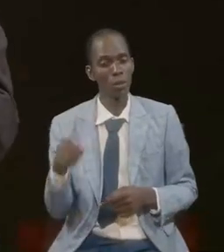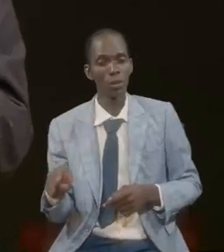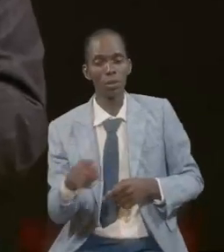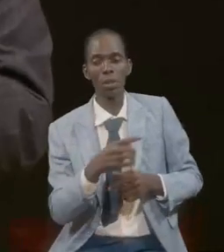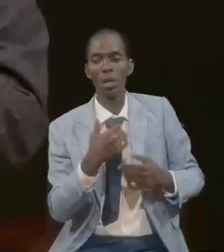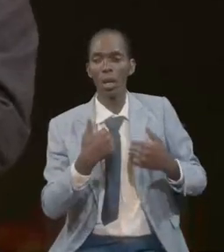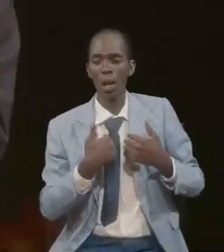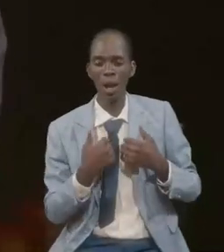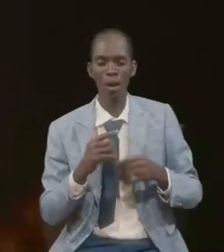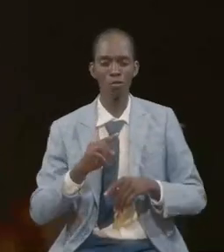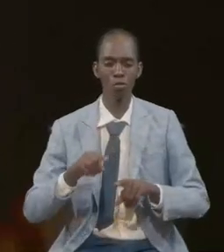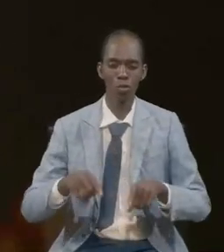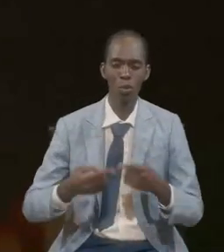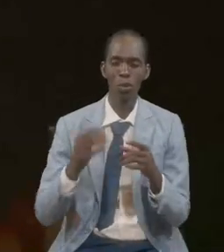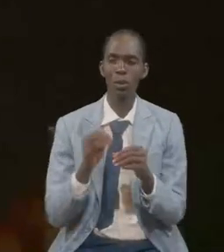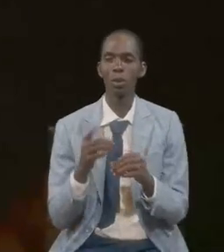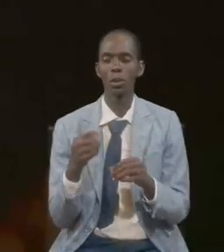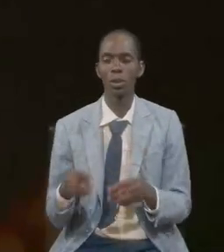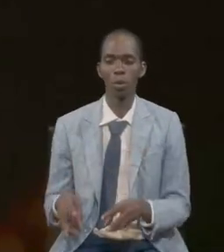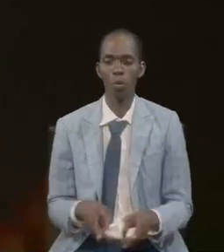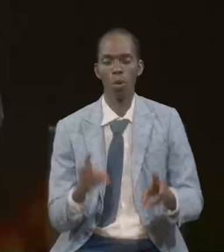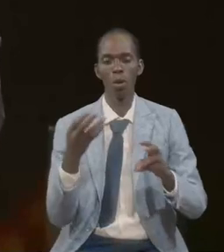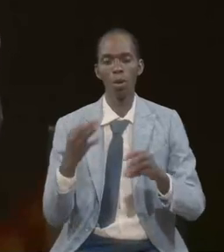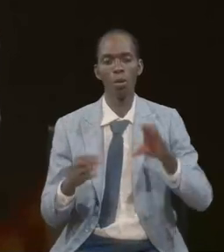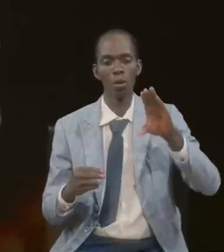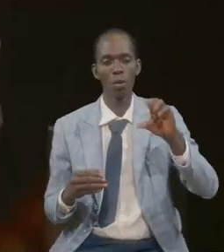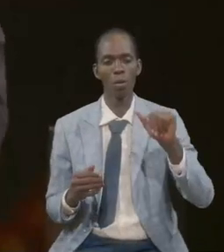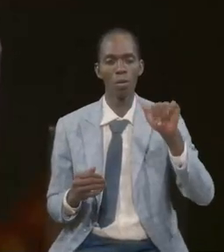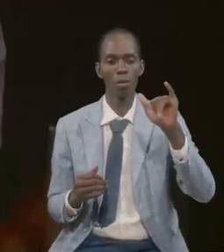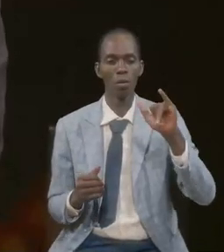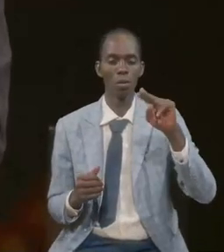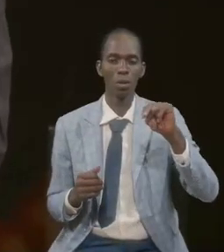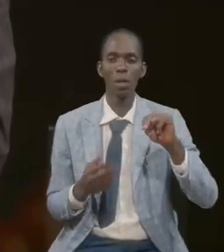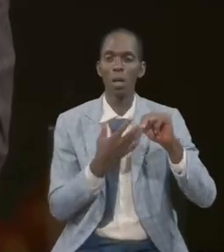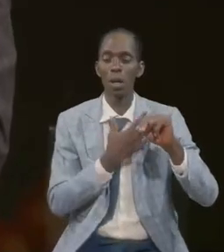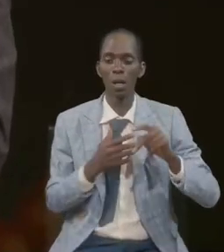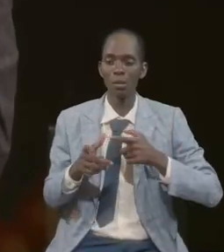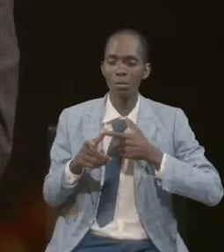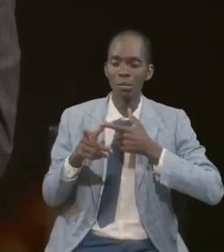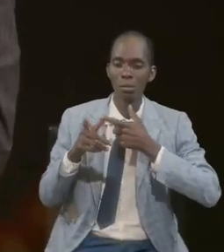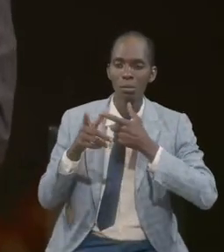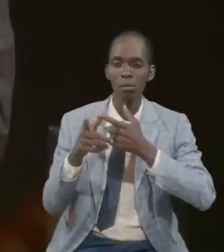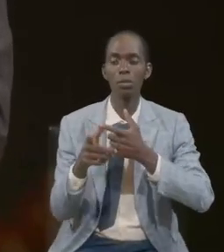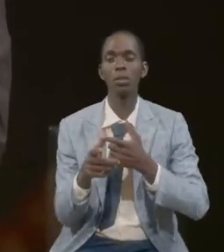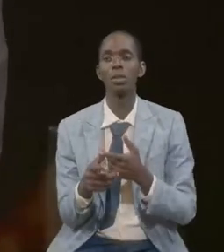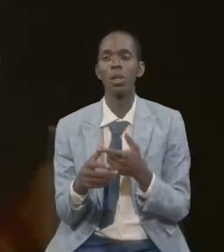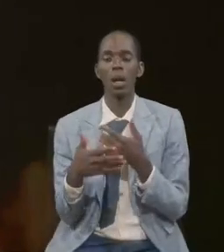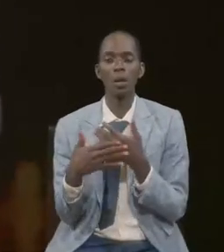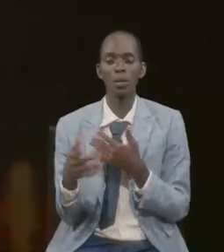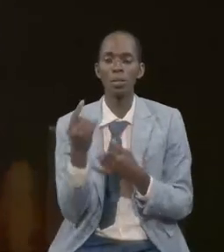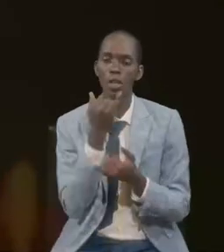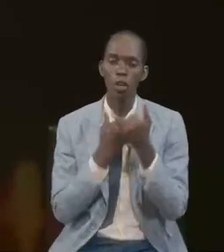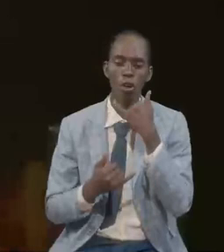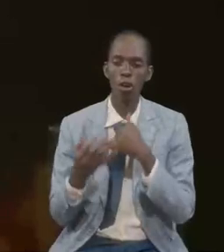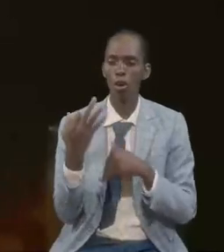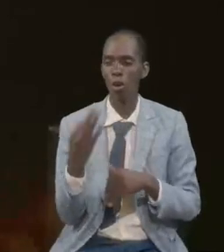ont suivi la voie de Caïn. Ils se sont jetés pour un salaire dans l'égarement